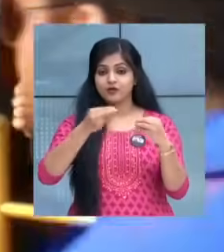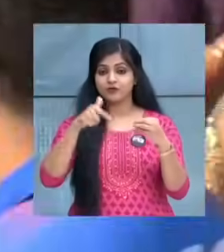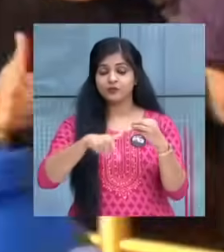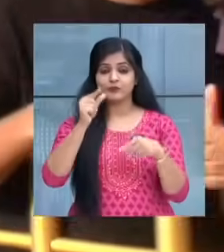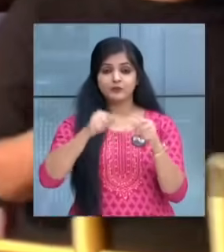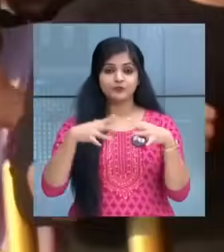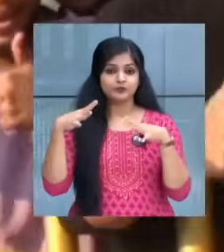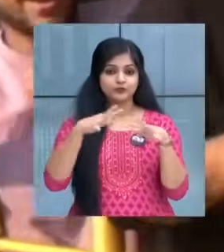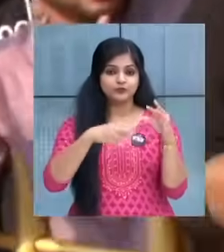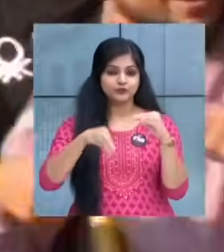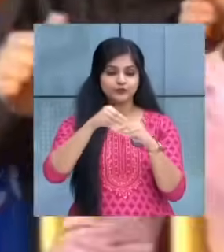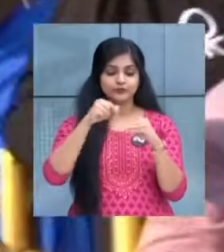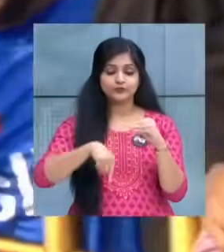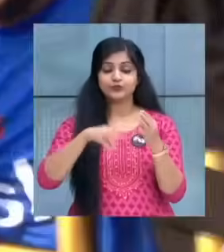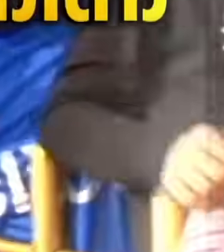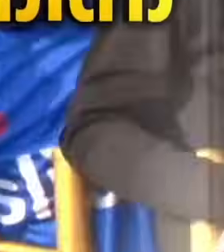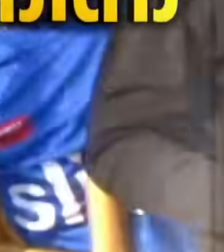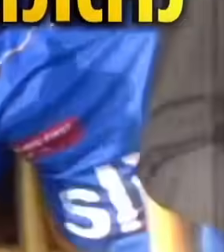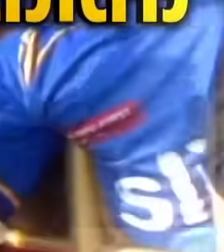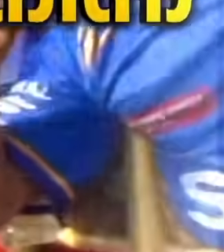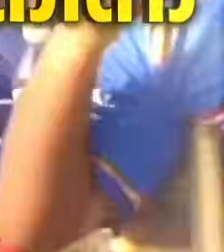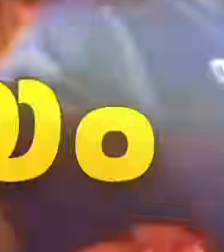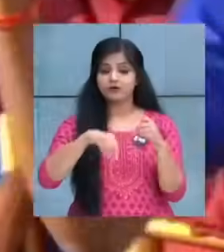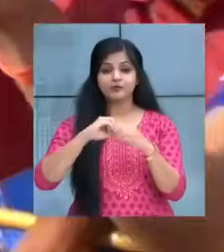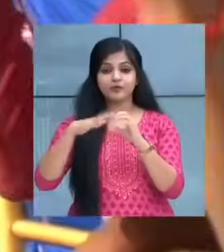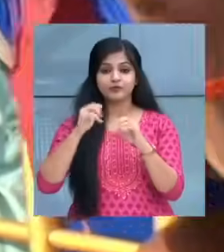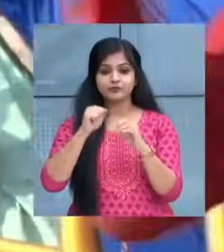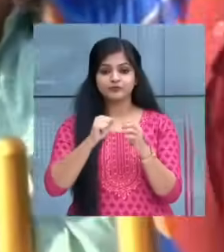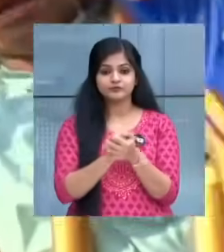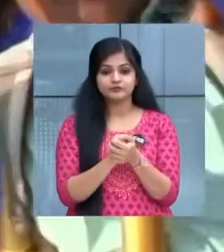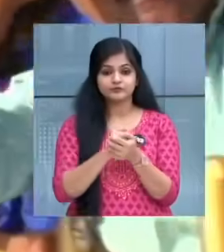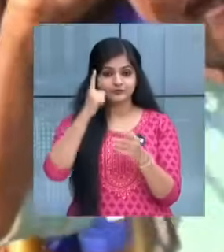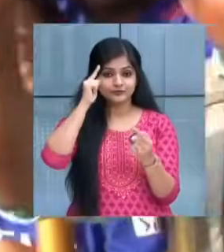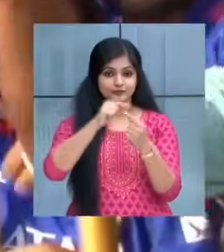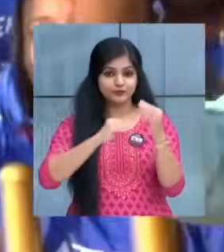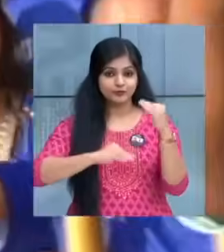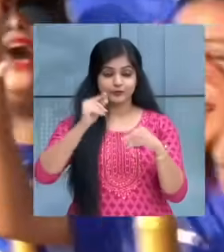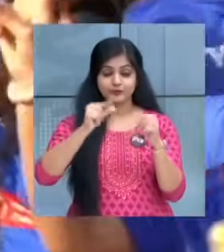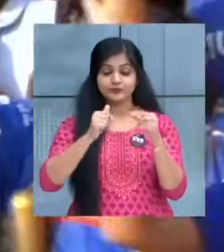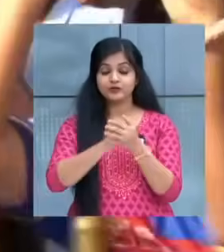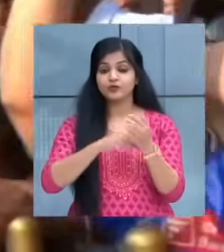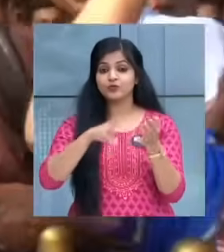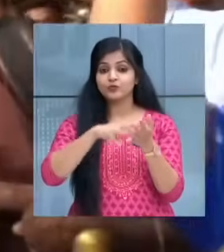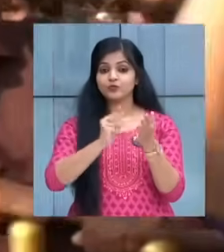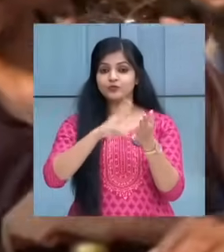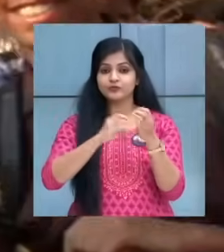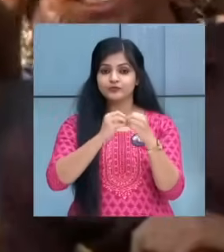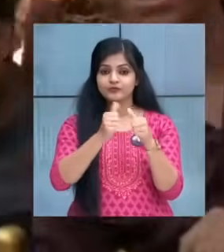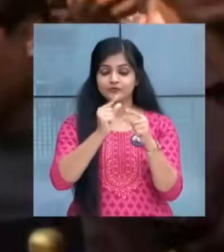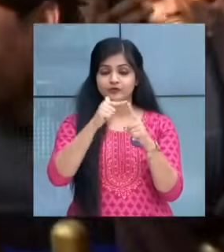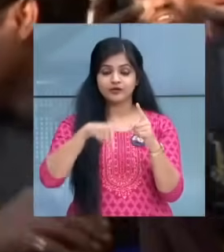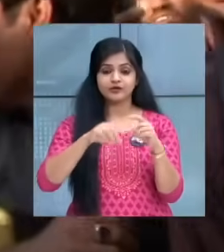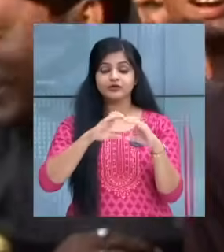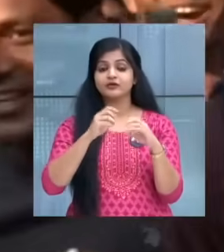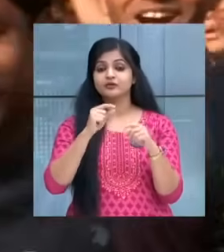നിറഞ്ഞിട്ടുണ്ട്. മുംബൈയുടെയും ബംഗളൂരുവിൻ്റെയും ആരാധകരെ കാണാൻ കഴിയുന്നുണ്ട്. അതായത് പലപ്പോഴും മുംബൈയുടെ ആരാധകരാണ് ഏറ്റവും അധികം ഉണ്ടാവുക. എതിർ ടീമിൻ്റെ